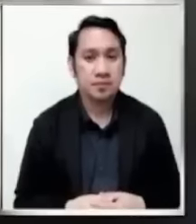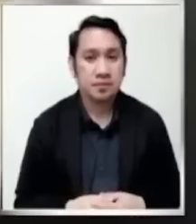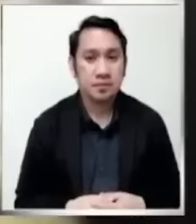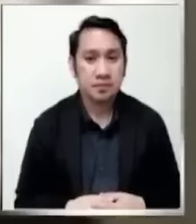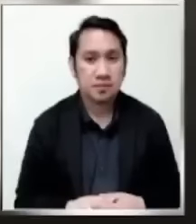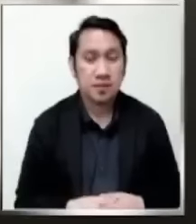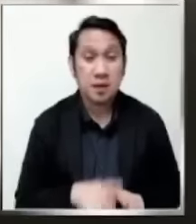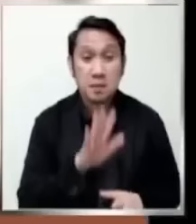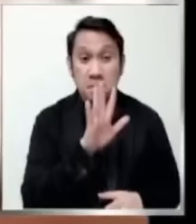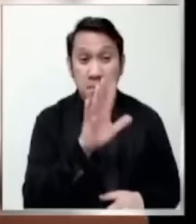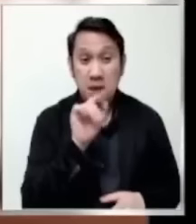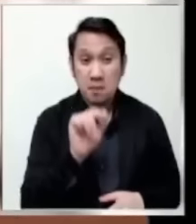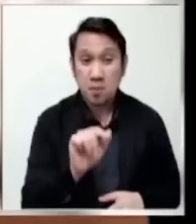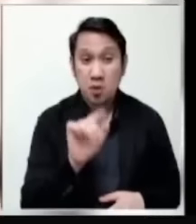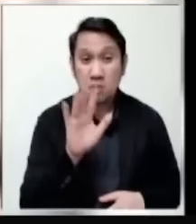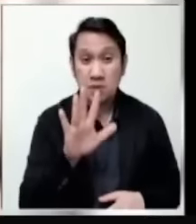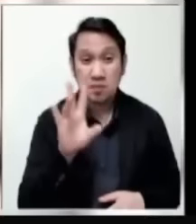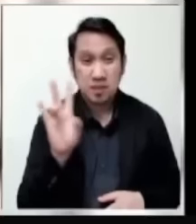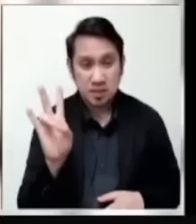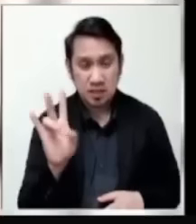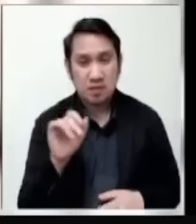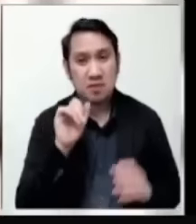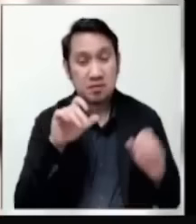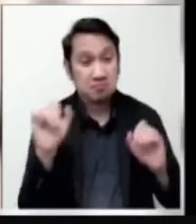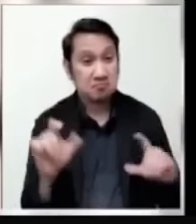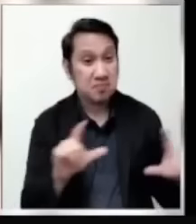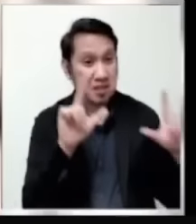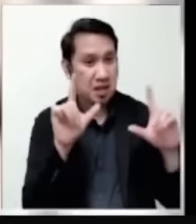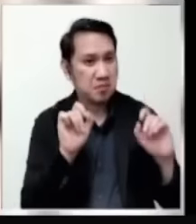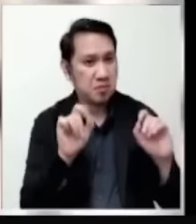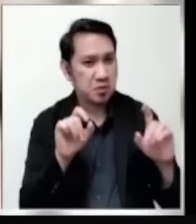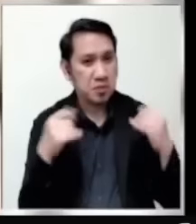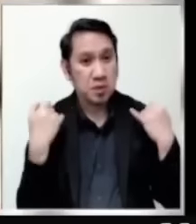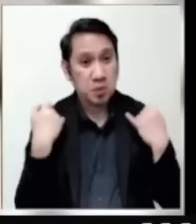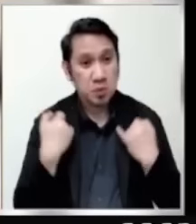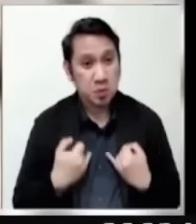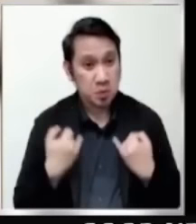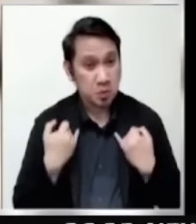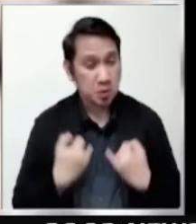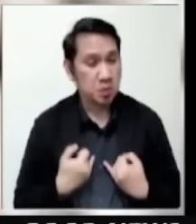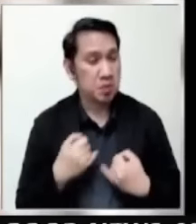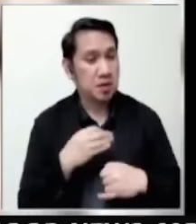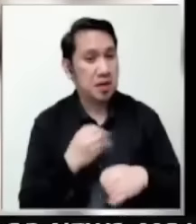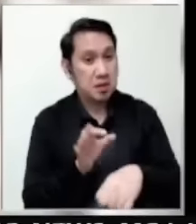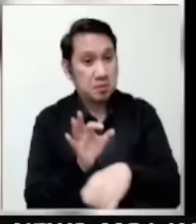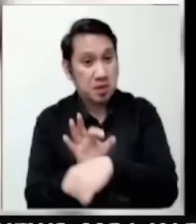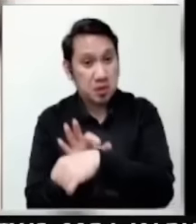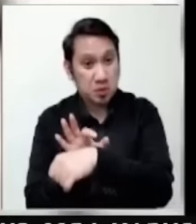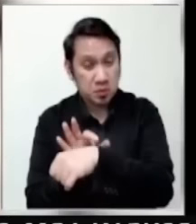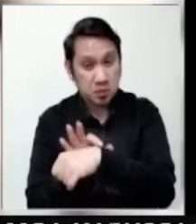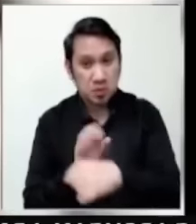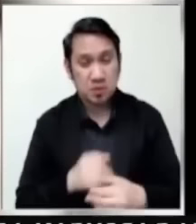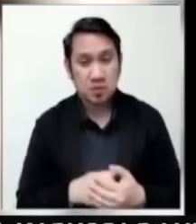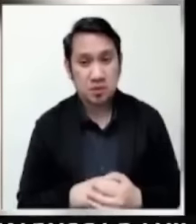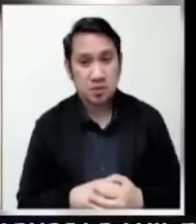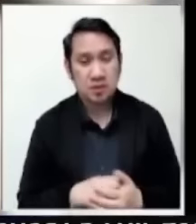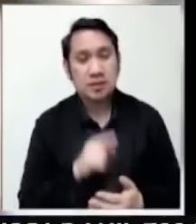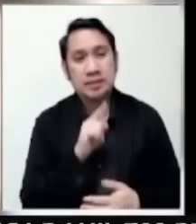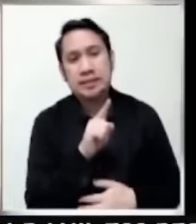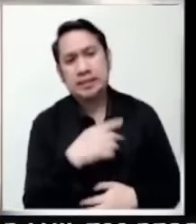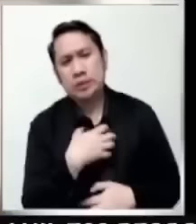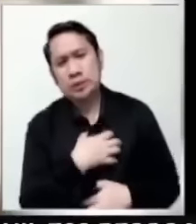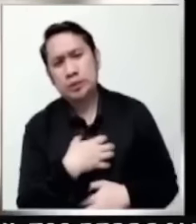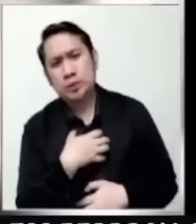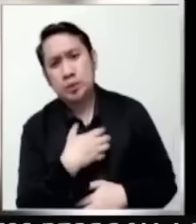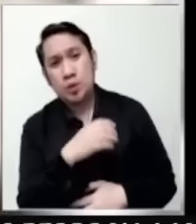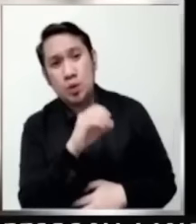5.57 grams. Online live seller ng mga alahas at relo, si Josephine Uy Tuazon. Inireklamo siya ng mga OFW at